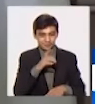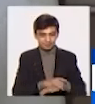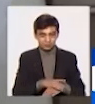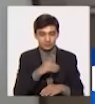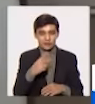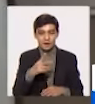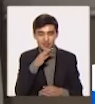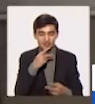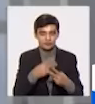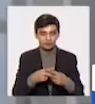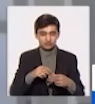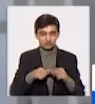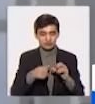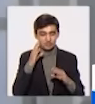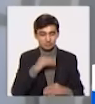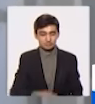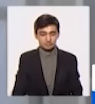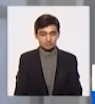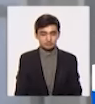бас бостандығынан айырылуы мүмкін.